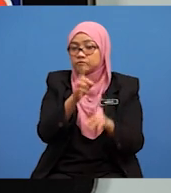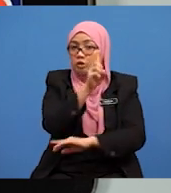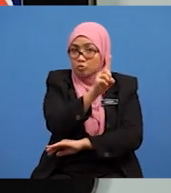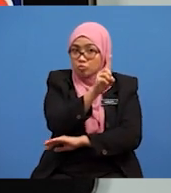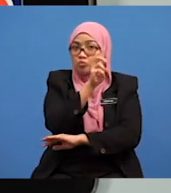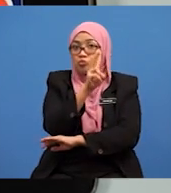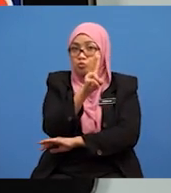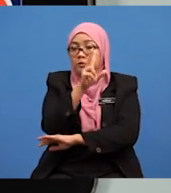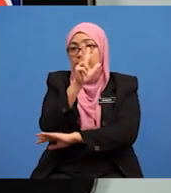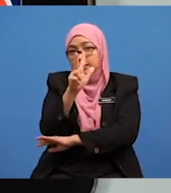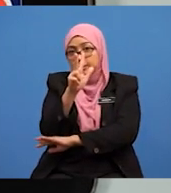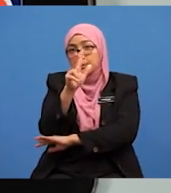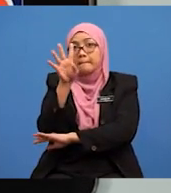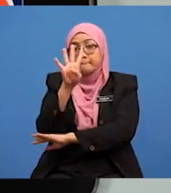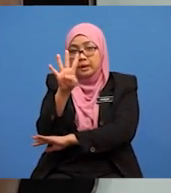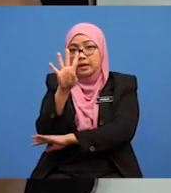5,